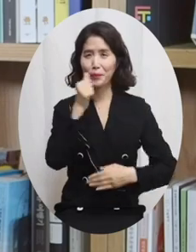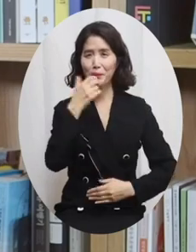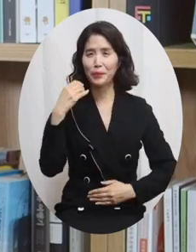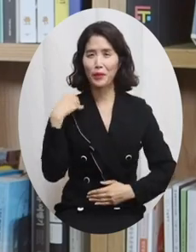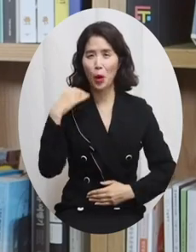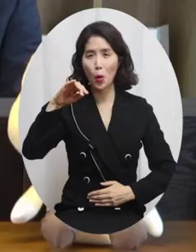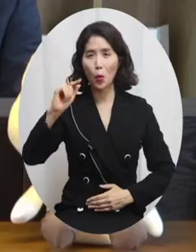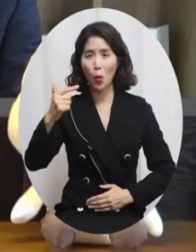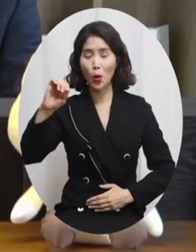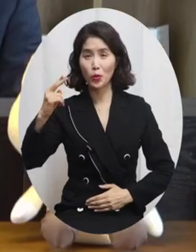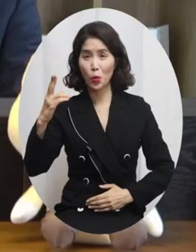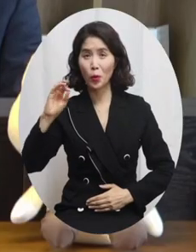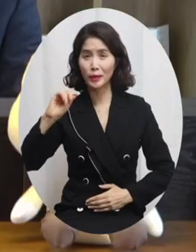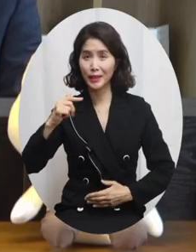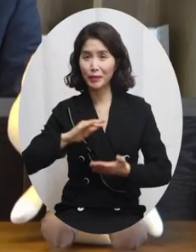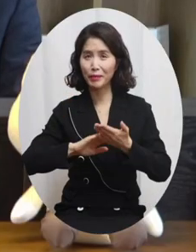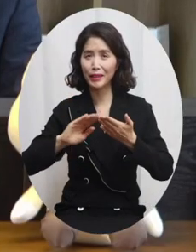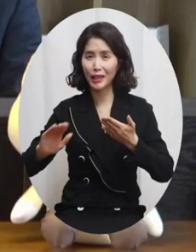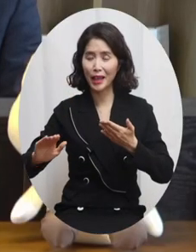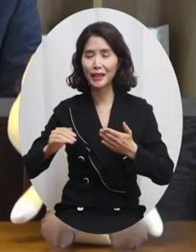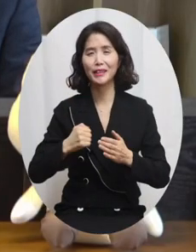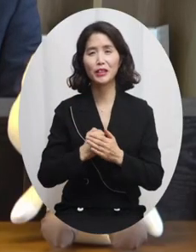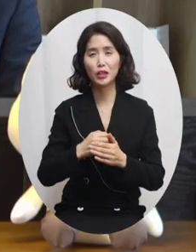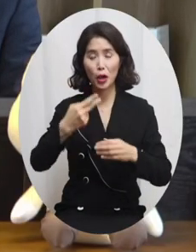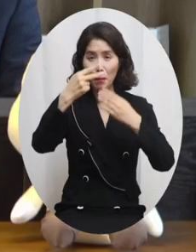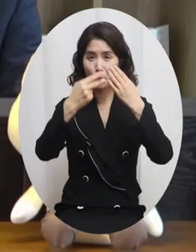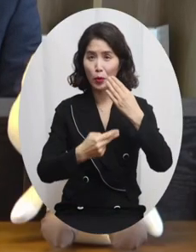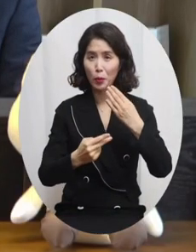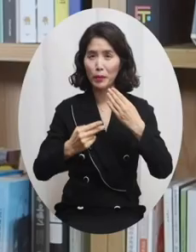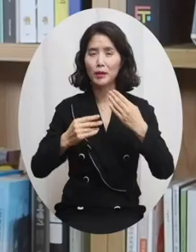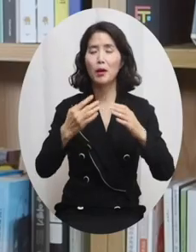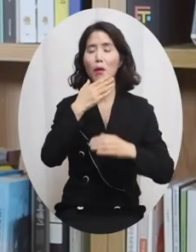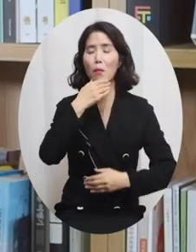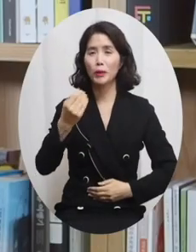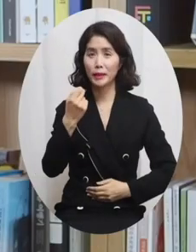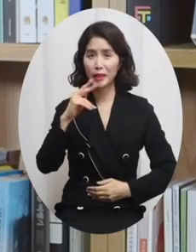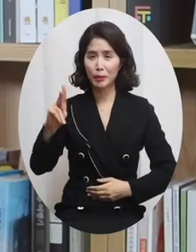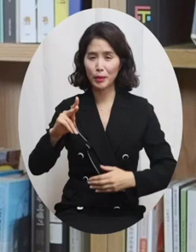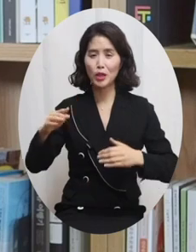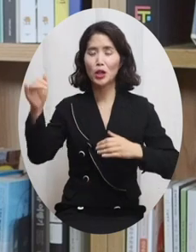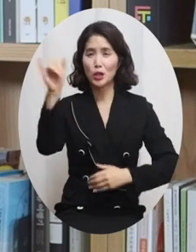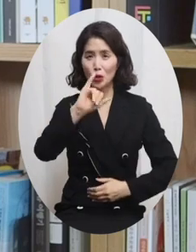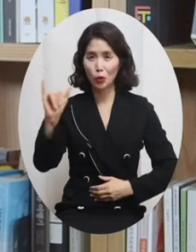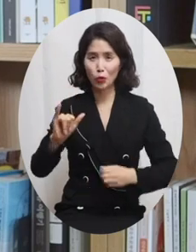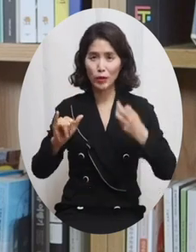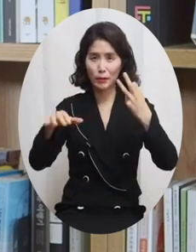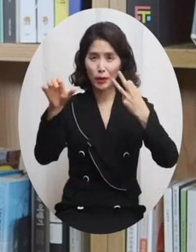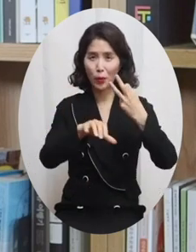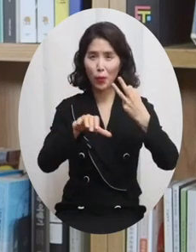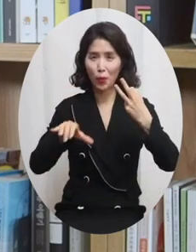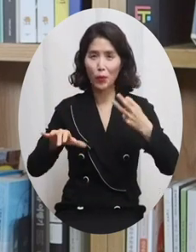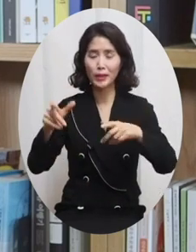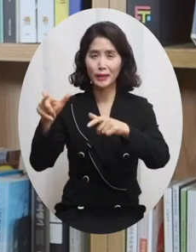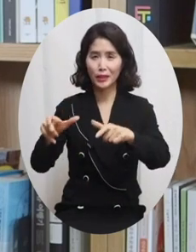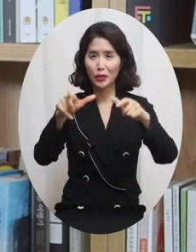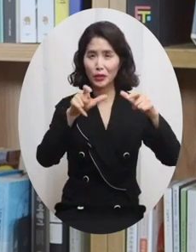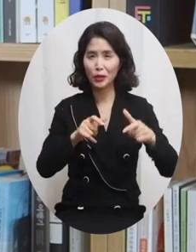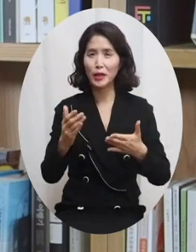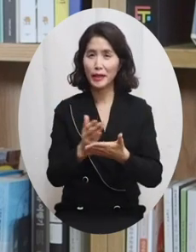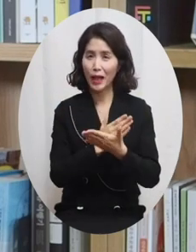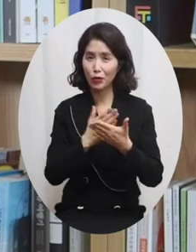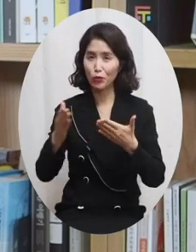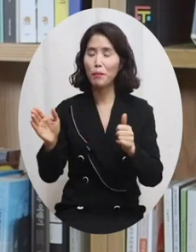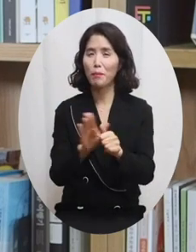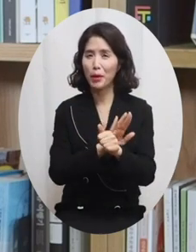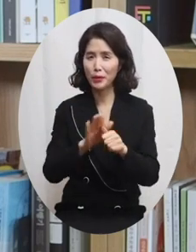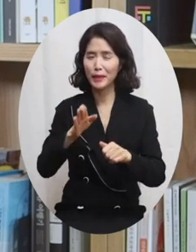맡은 권용찬입니다. 배리어 프리 코리아는 저희 복지TV 13개 전국지사에서 각 지역에 나눔과